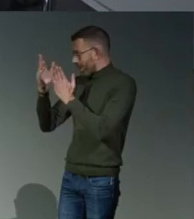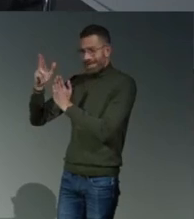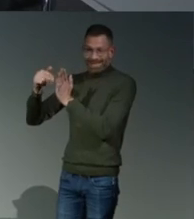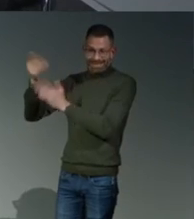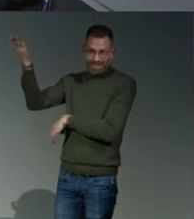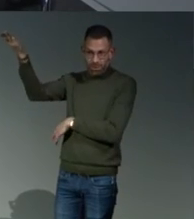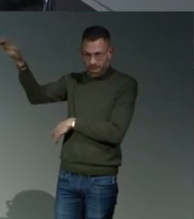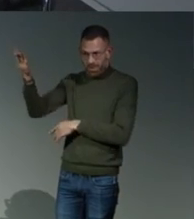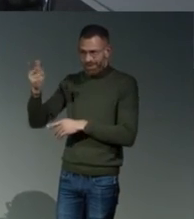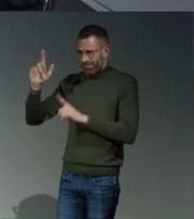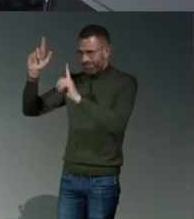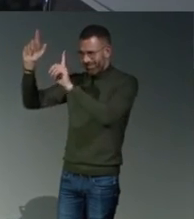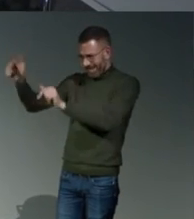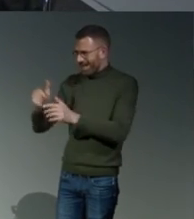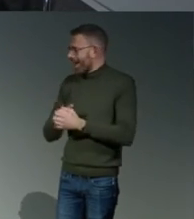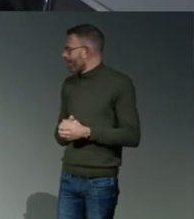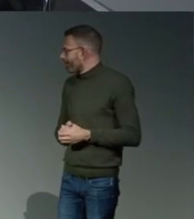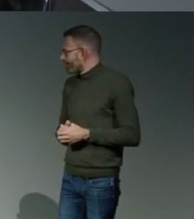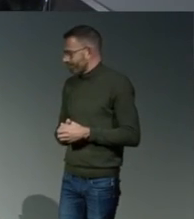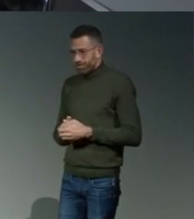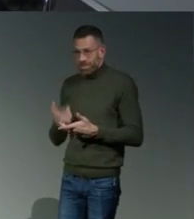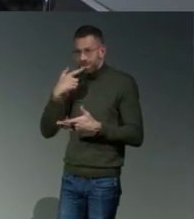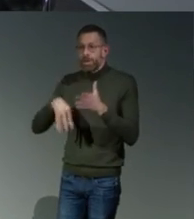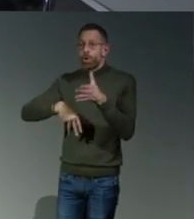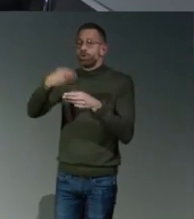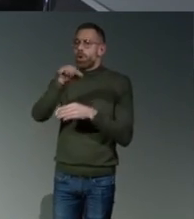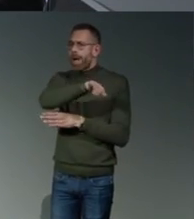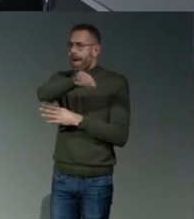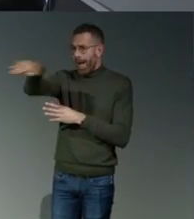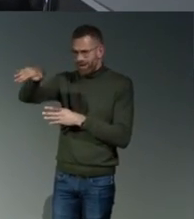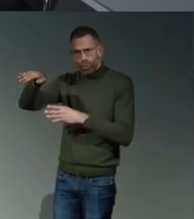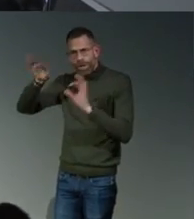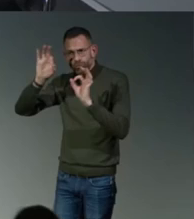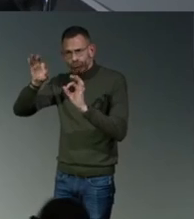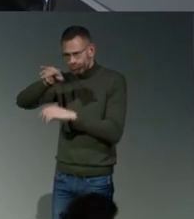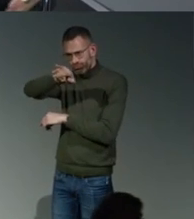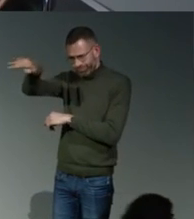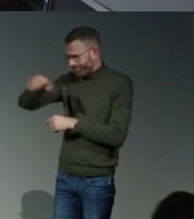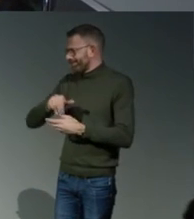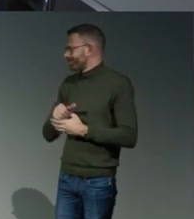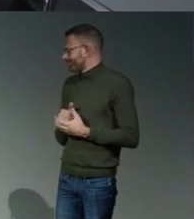disposition, puisque vous allez dédicacer dans la foulée, hein, ou sortir à droite, je crois, de cette... C'est bien ça, ou sortir à droite